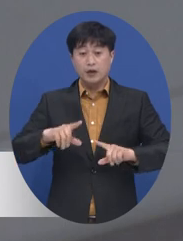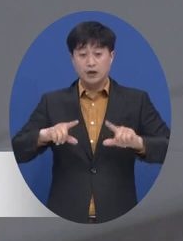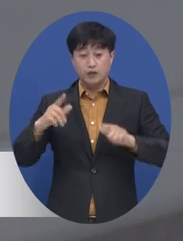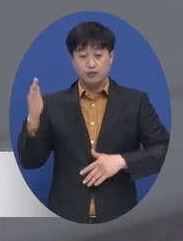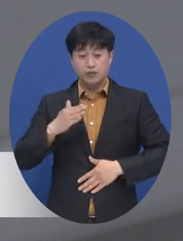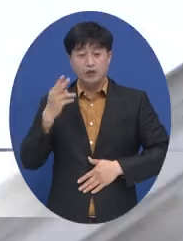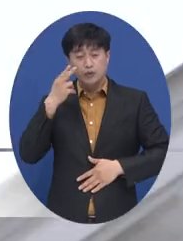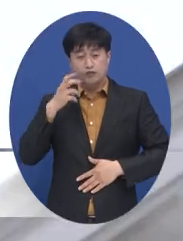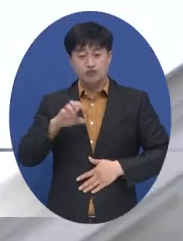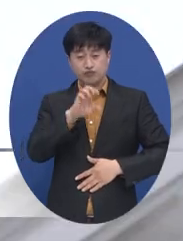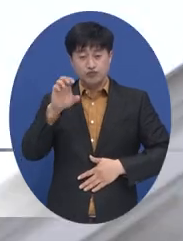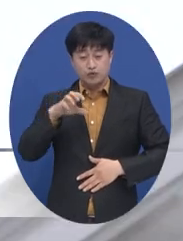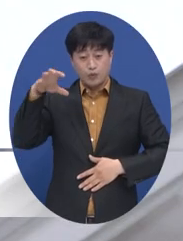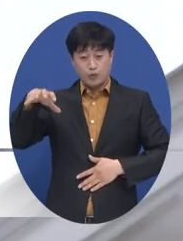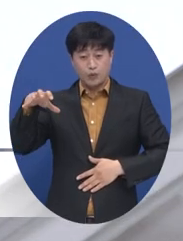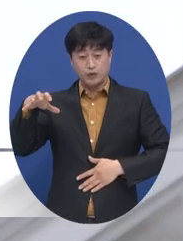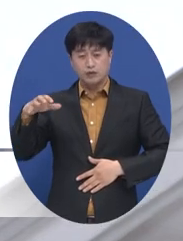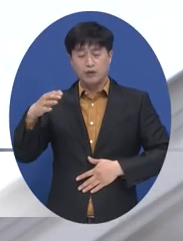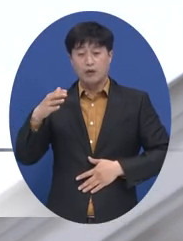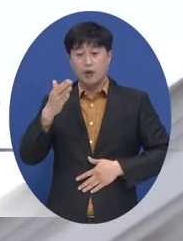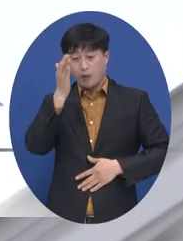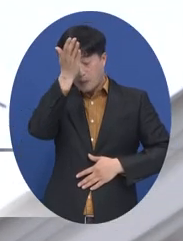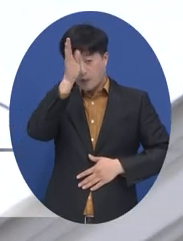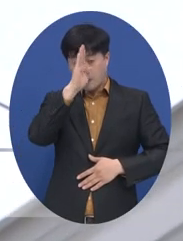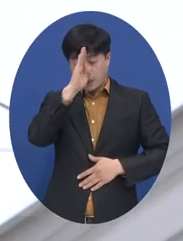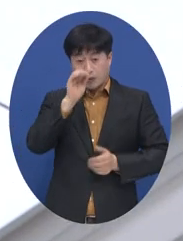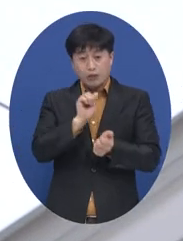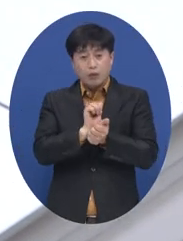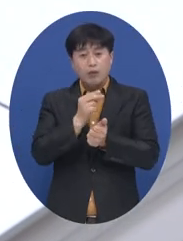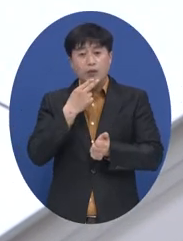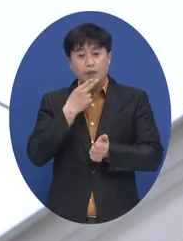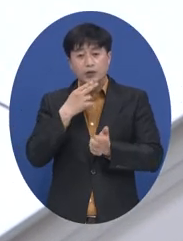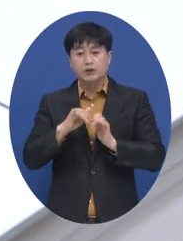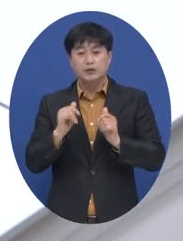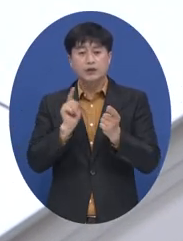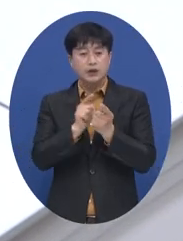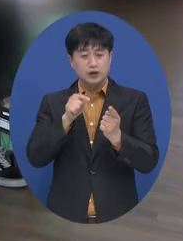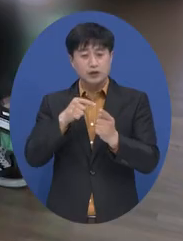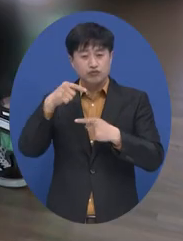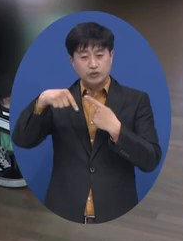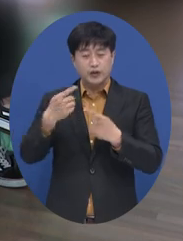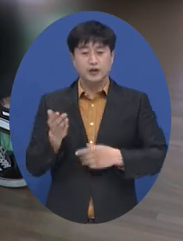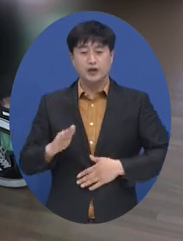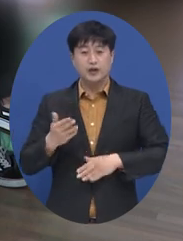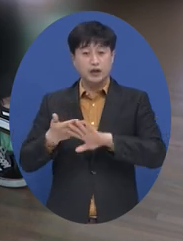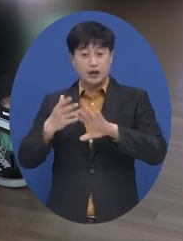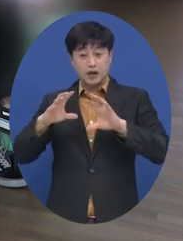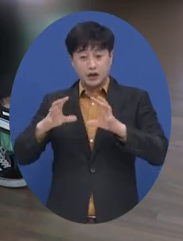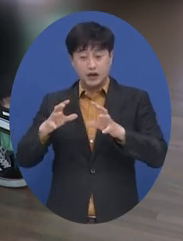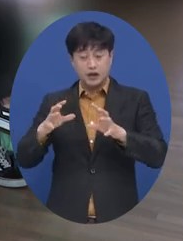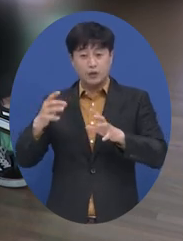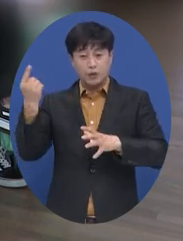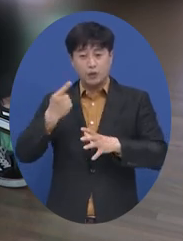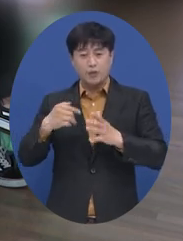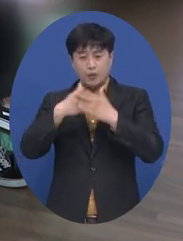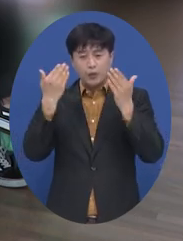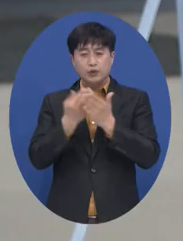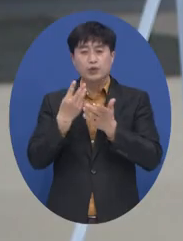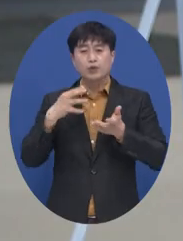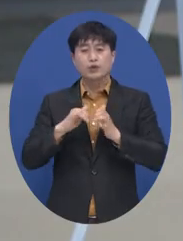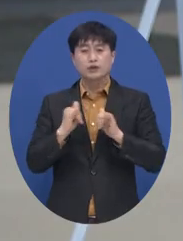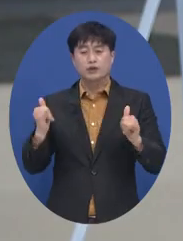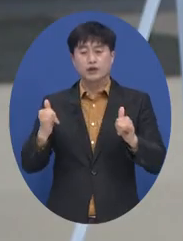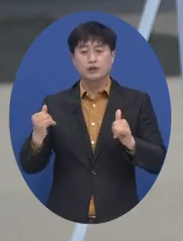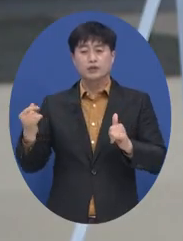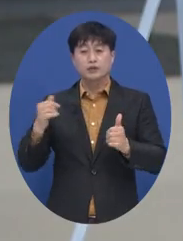28일부터 미국과 유럽발 무증상 입국자를 대상으로 운행을 시작했는데, 외국에서 들어오는 모든 경기도민이